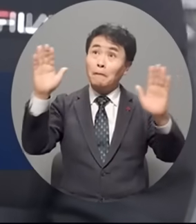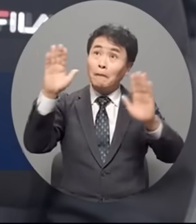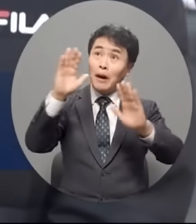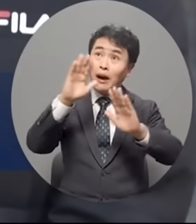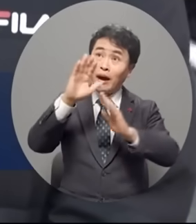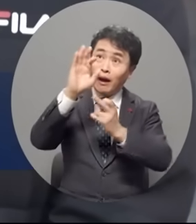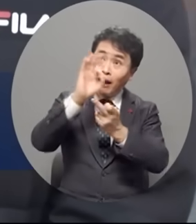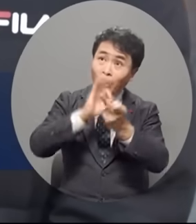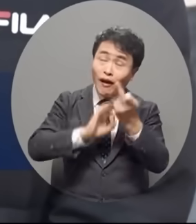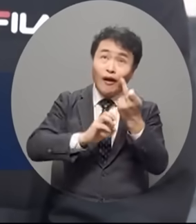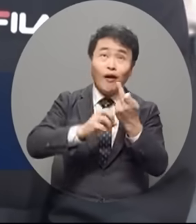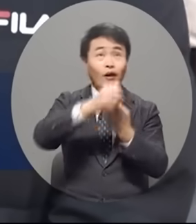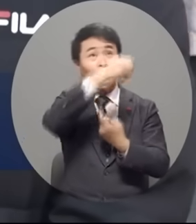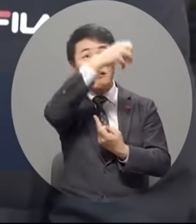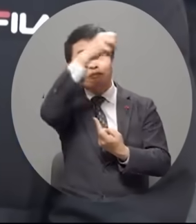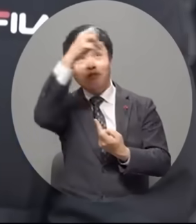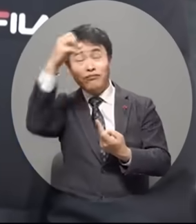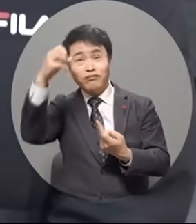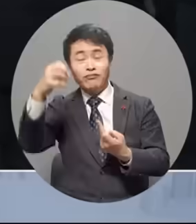그거 보려고 하고.